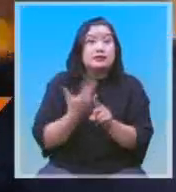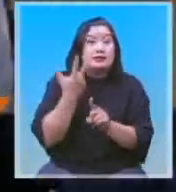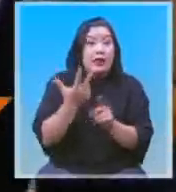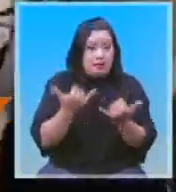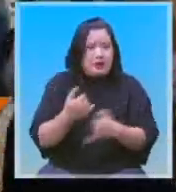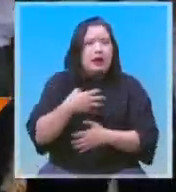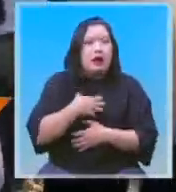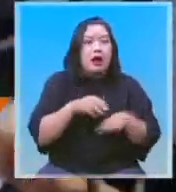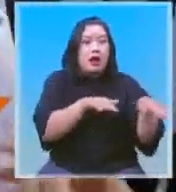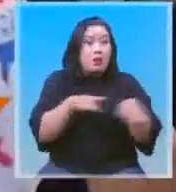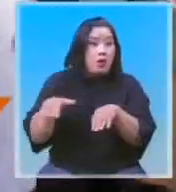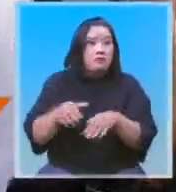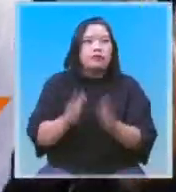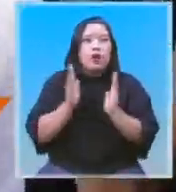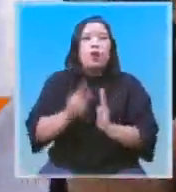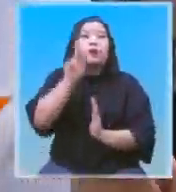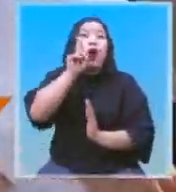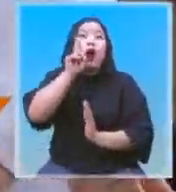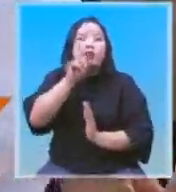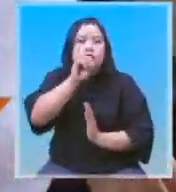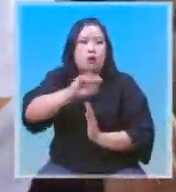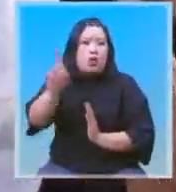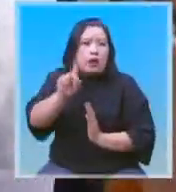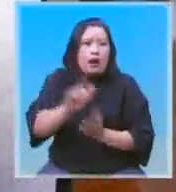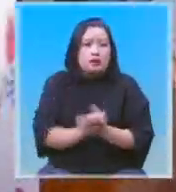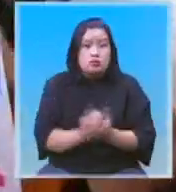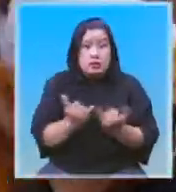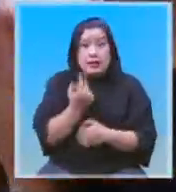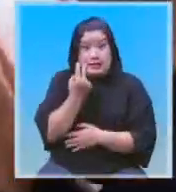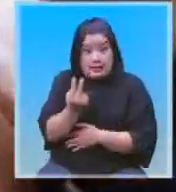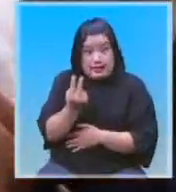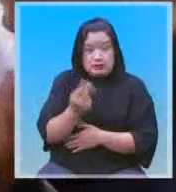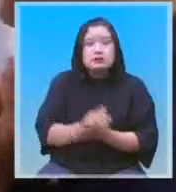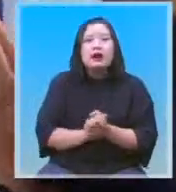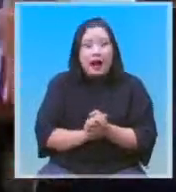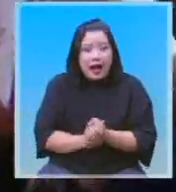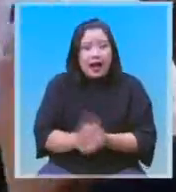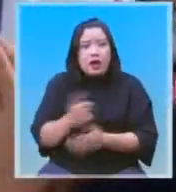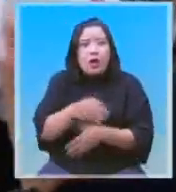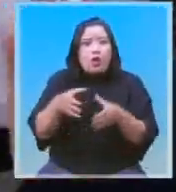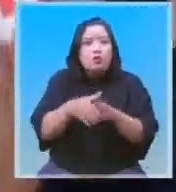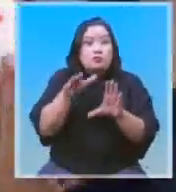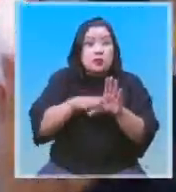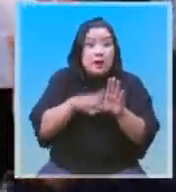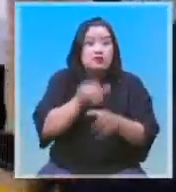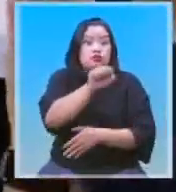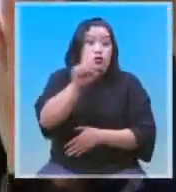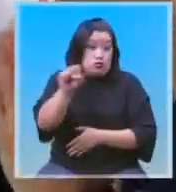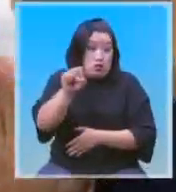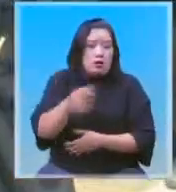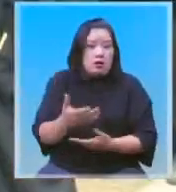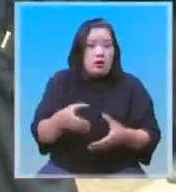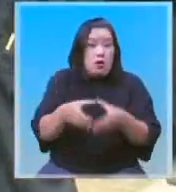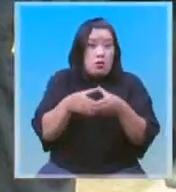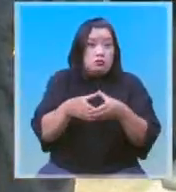ทั้งนี้ผู้สื่อข่าวของเรานะครับก็รายงานเข้ามาด้วยว่าระหว่างที่นายสนธิรัตน์แล้วก็ทีมผู้สมัครส.ส.เดินไปทักทายกับผู้ที่มาออกกำลังก